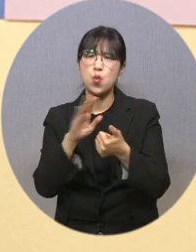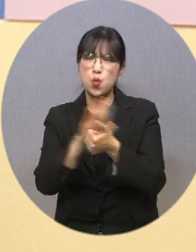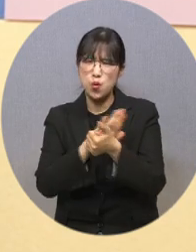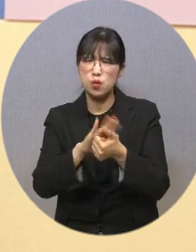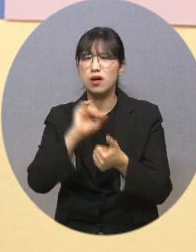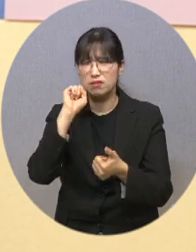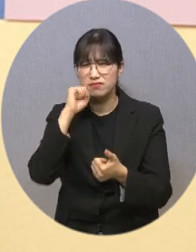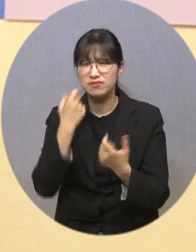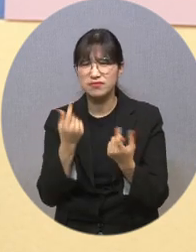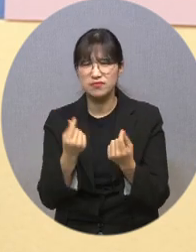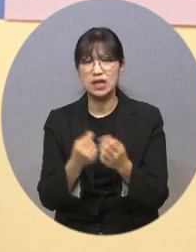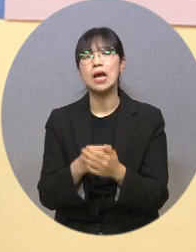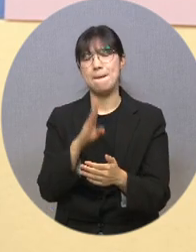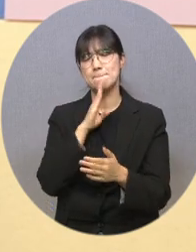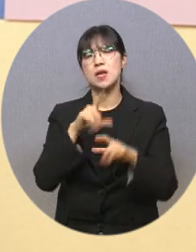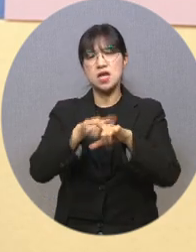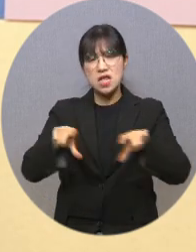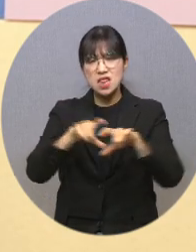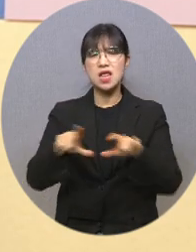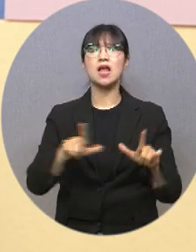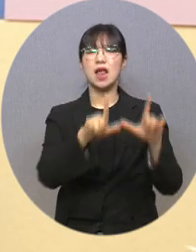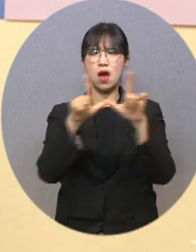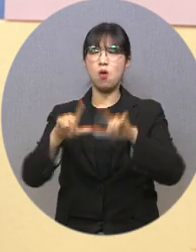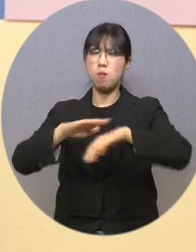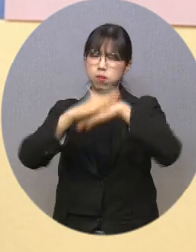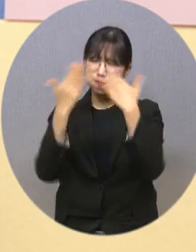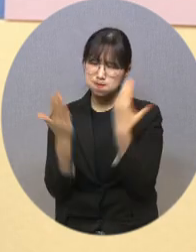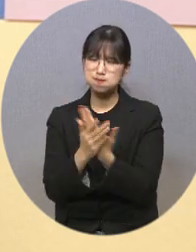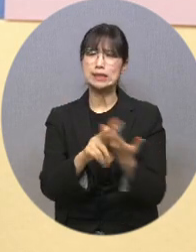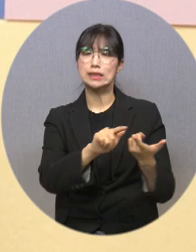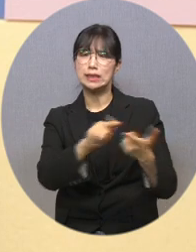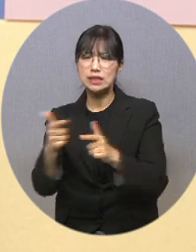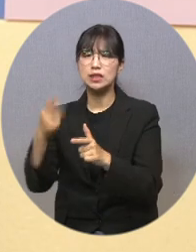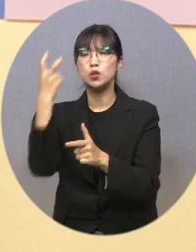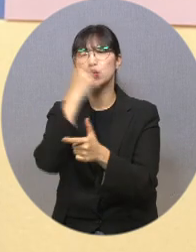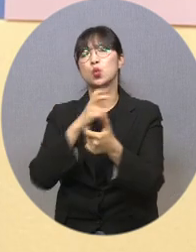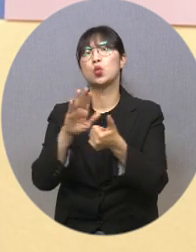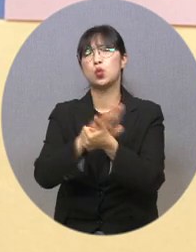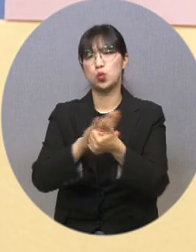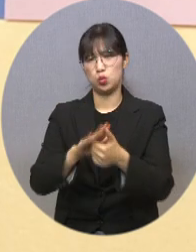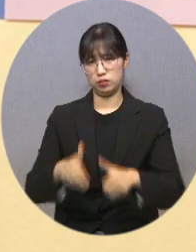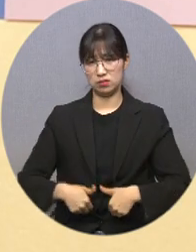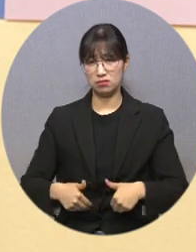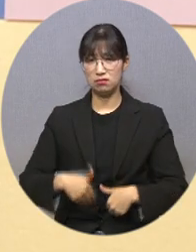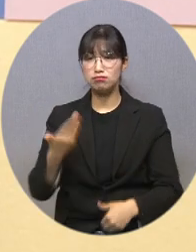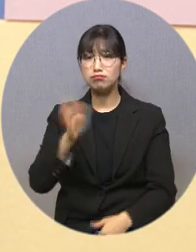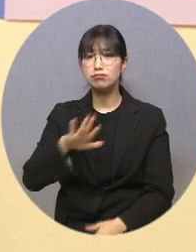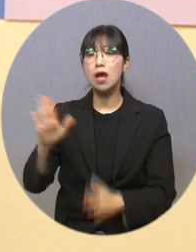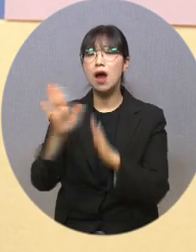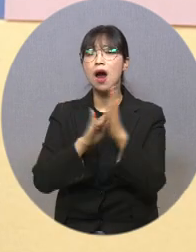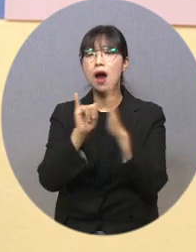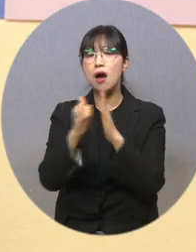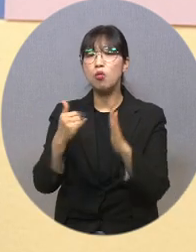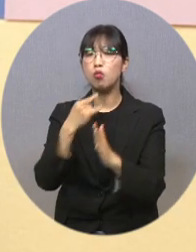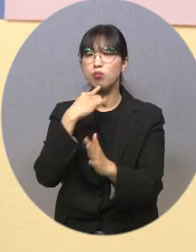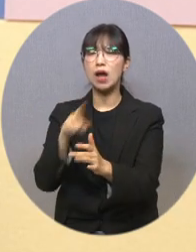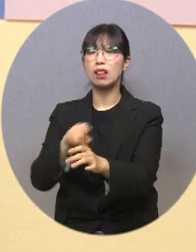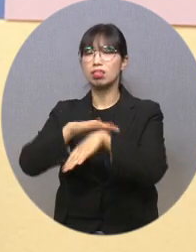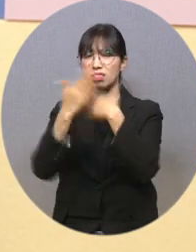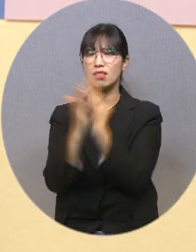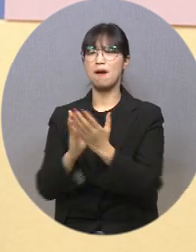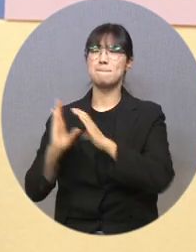네. 일상생활 모든 영역에서 이제 돌봄이 필요한데 가족에게만 그 책임을 이제 전가하고 있다는 것이